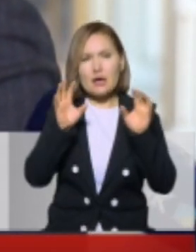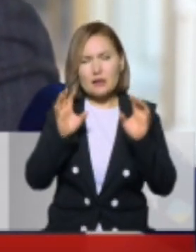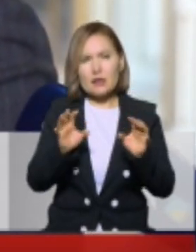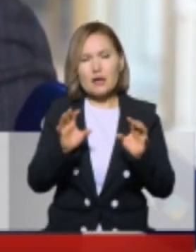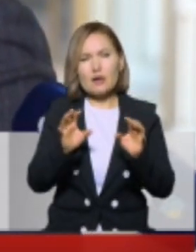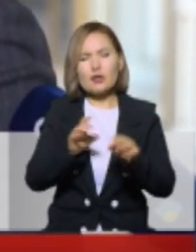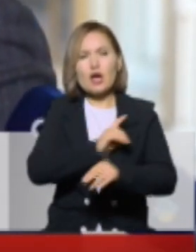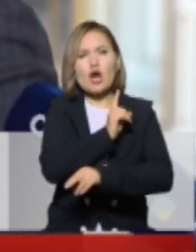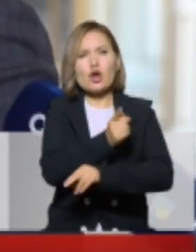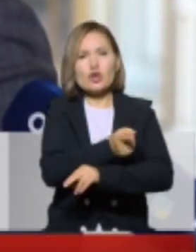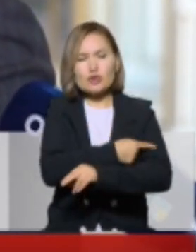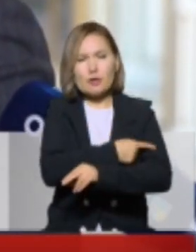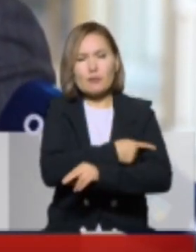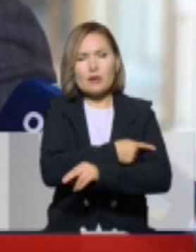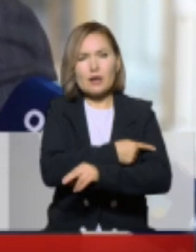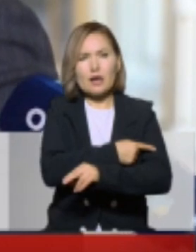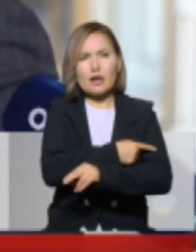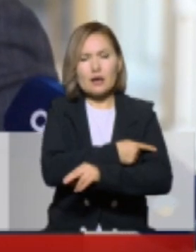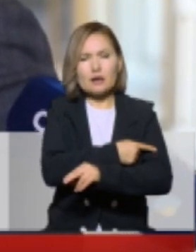заңдылықтың үстем болғанын